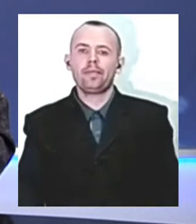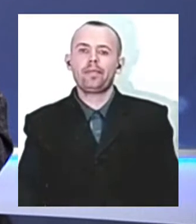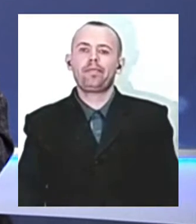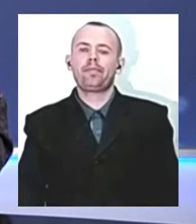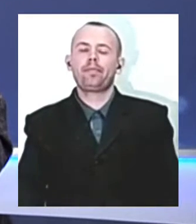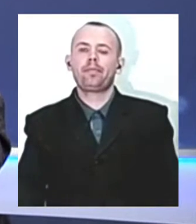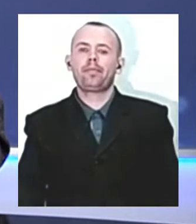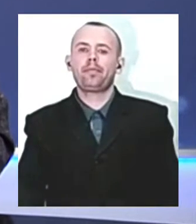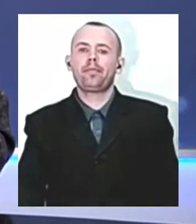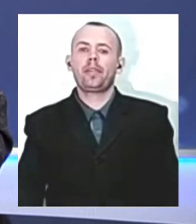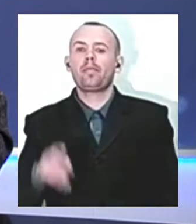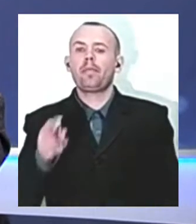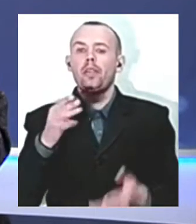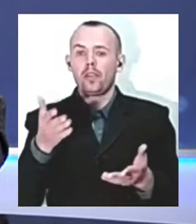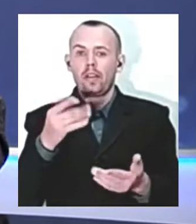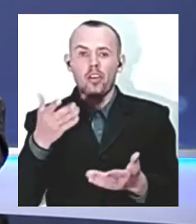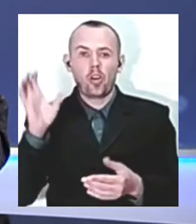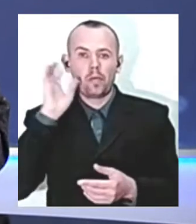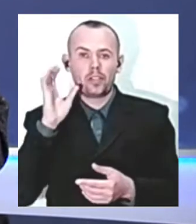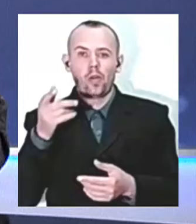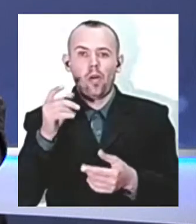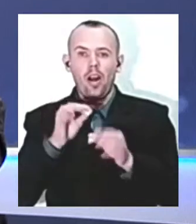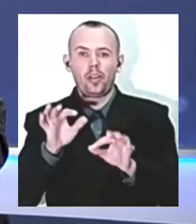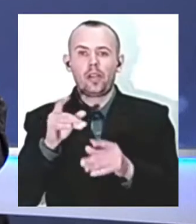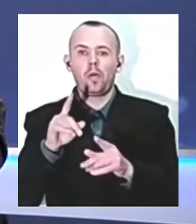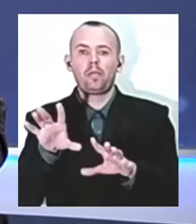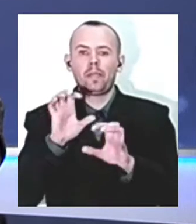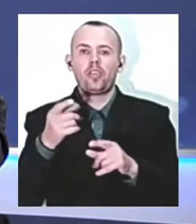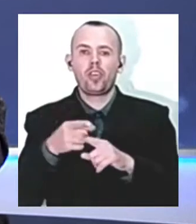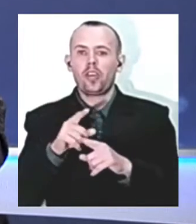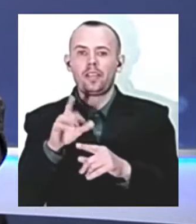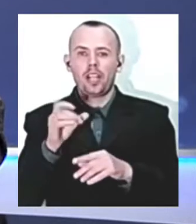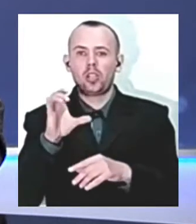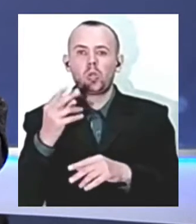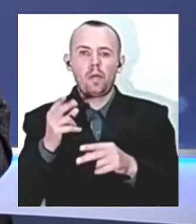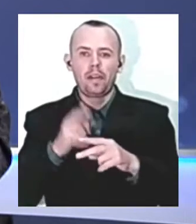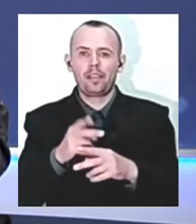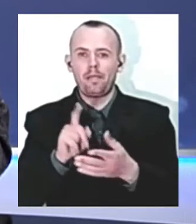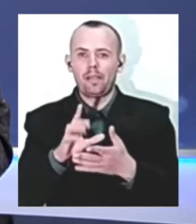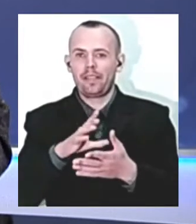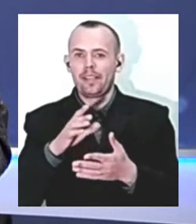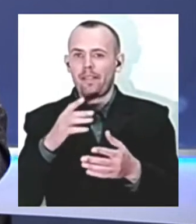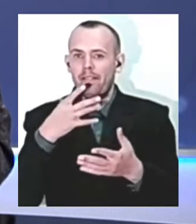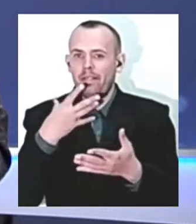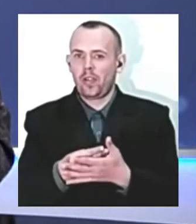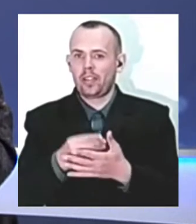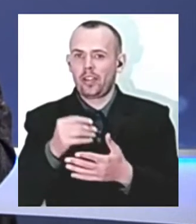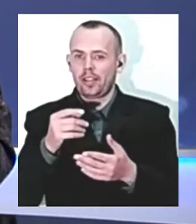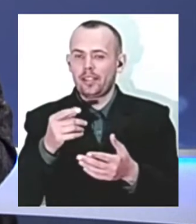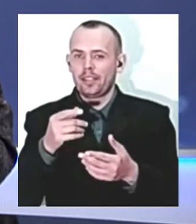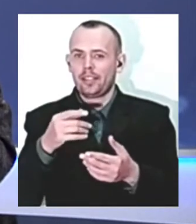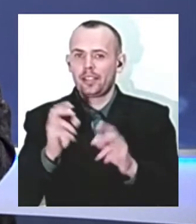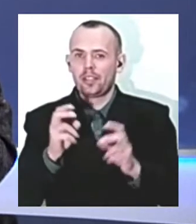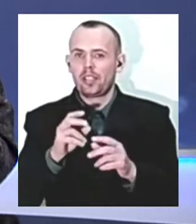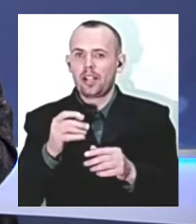Пані Юлія, ну так, якщо послухати аргументи, то сприймається, що це суцільна перевага мати власну кисневу станцію порівняно з привізним киснем